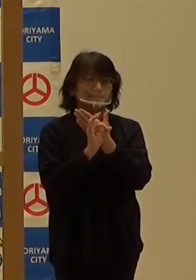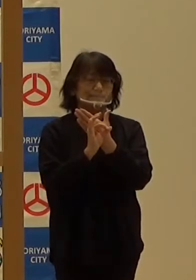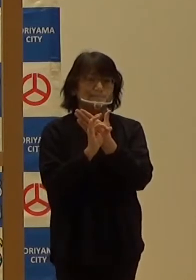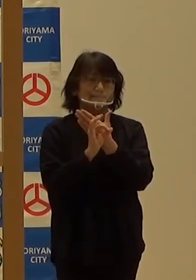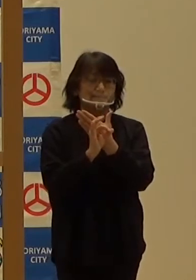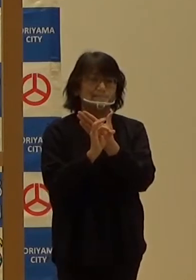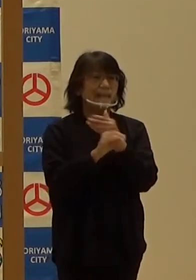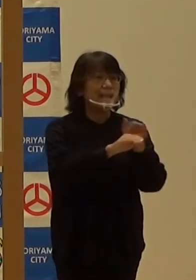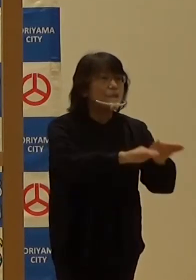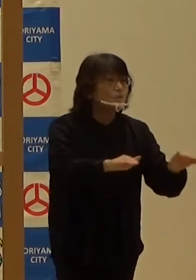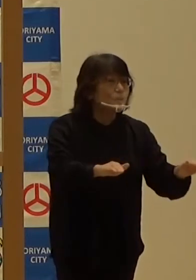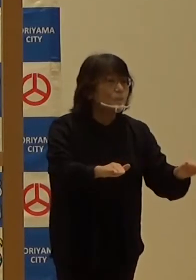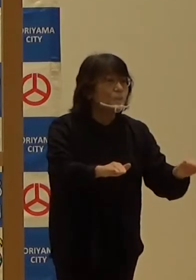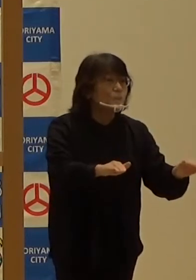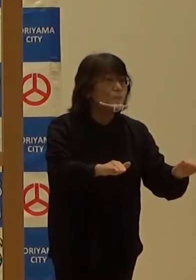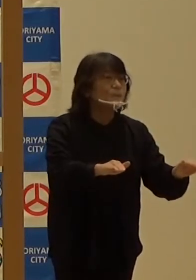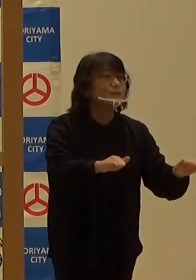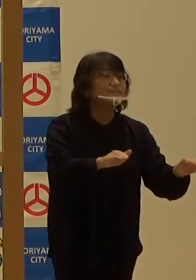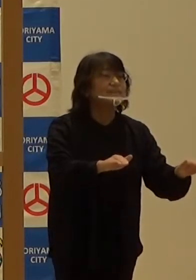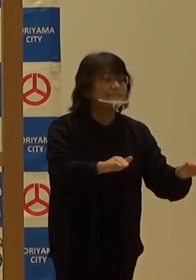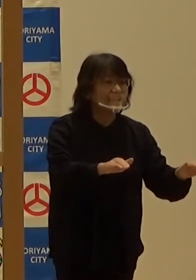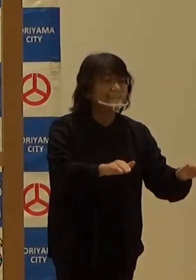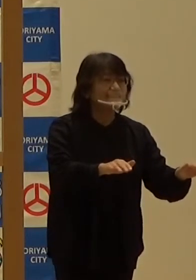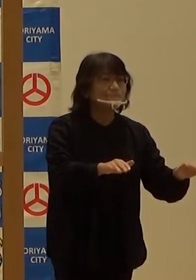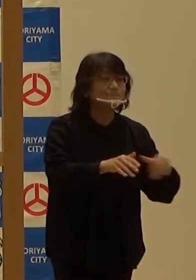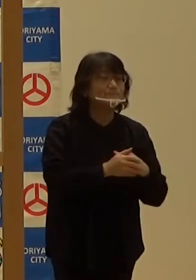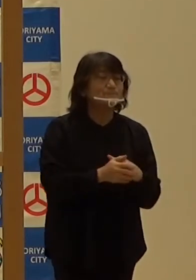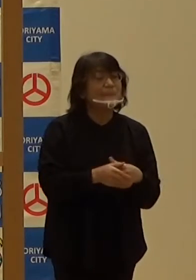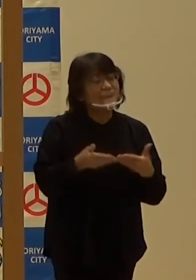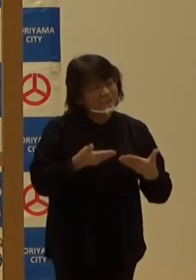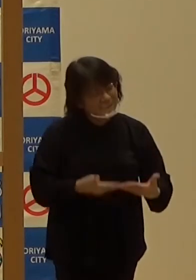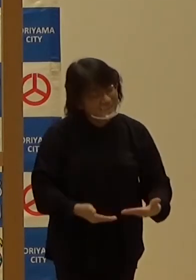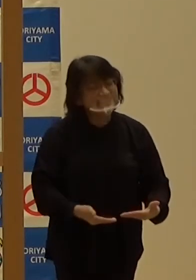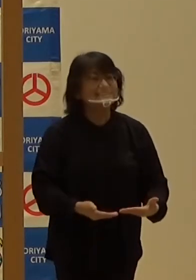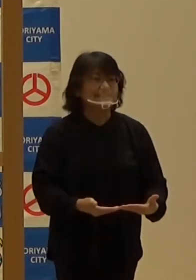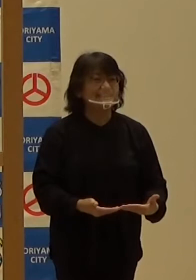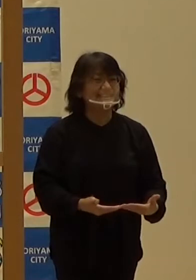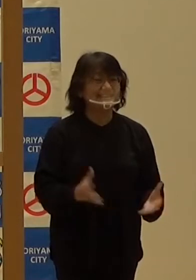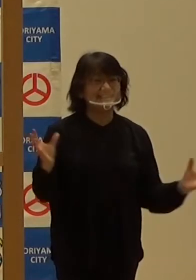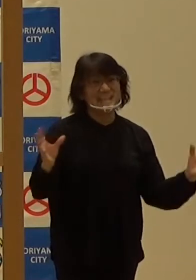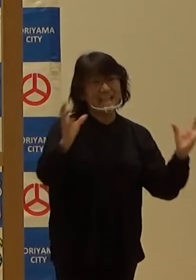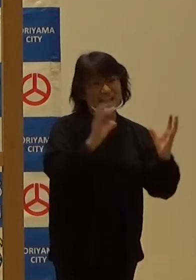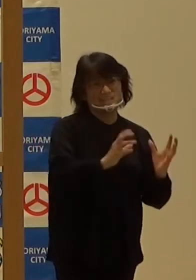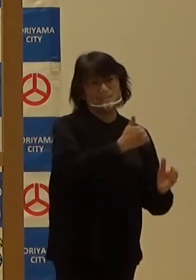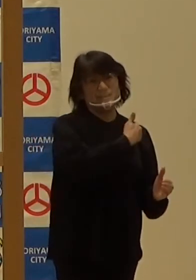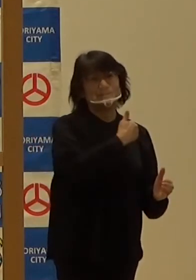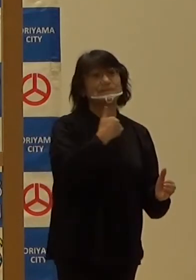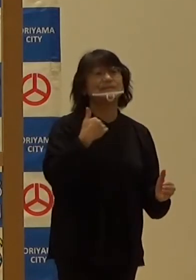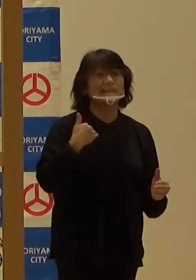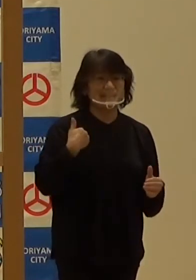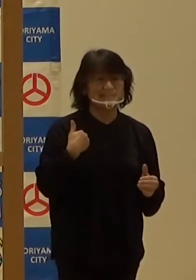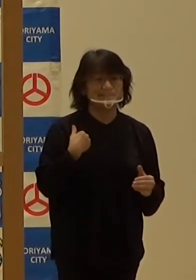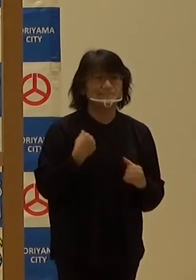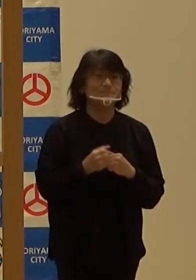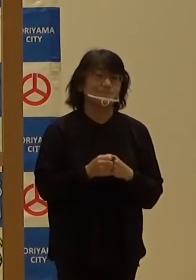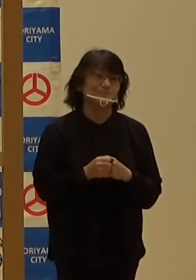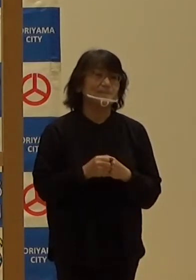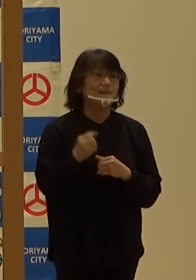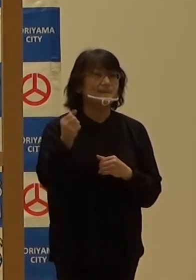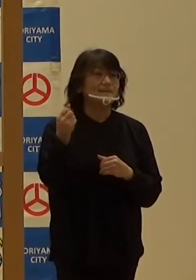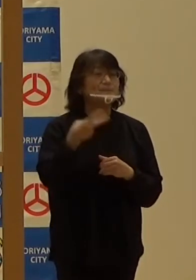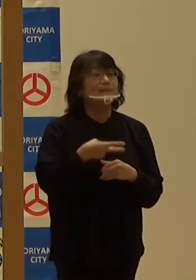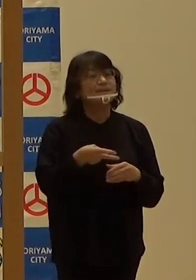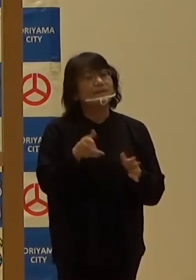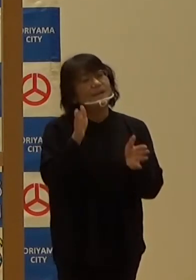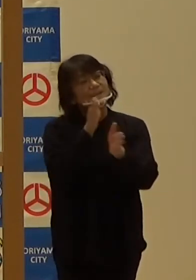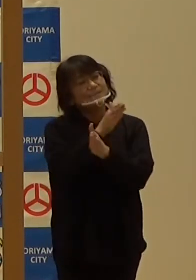まあ、お子さんたちが先ほど来お話している安心して、集まれる場所であったり、あとこう休めて休